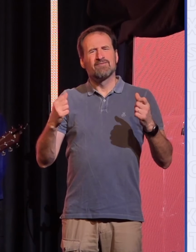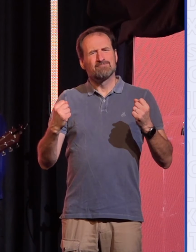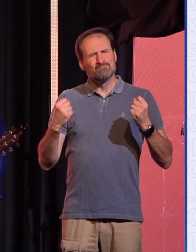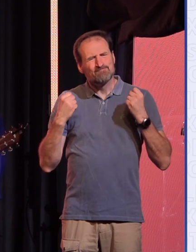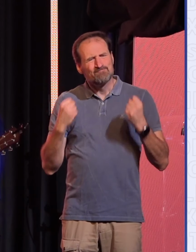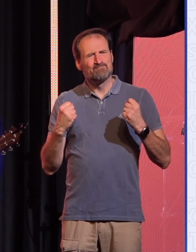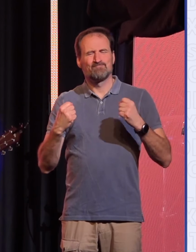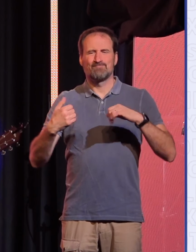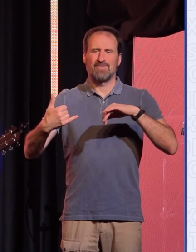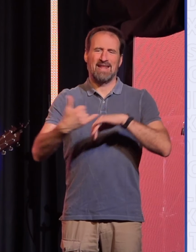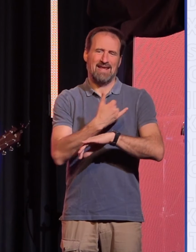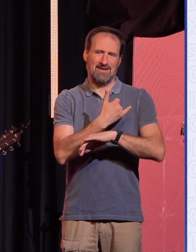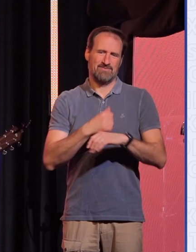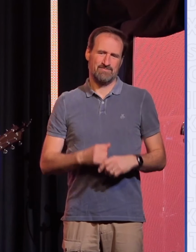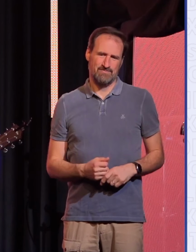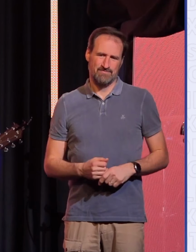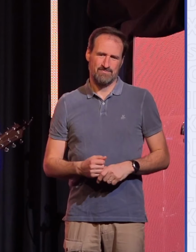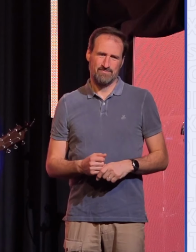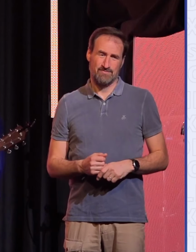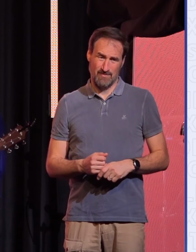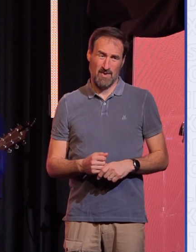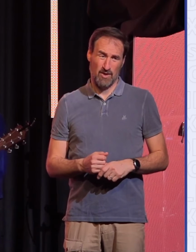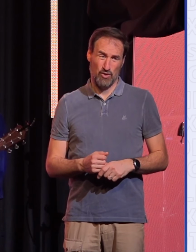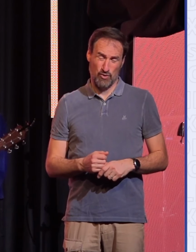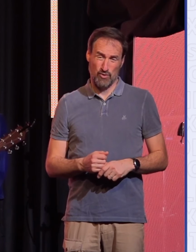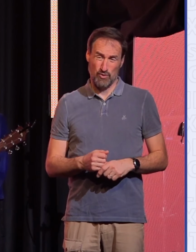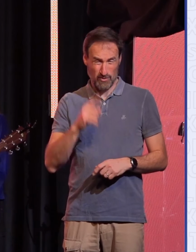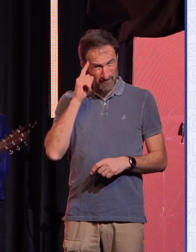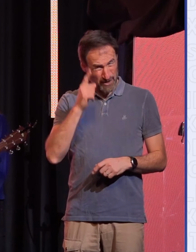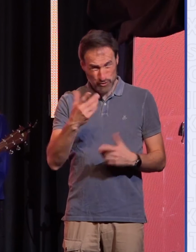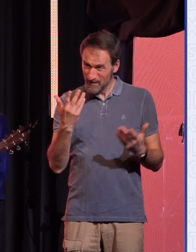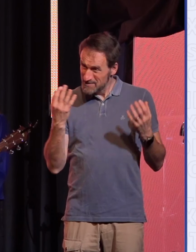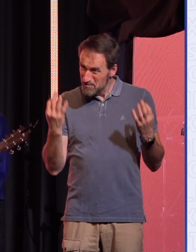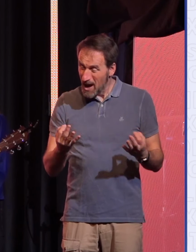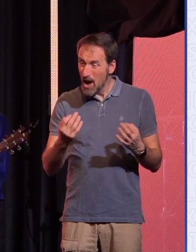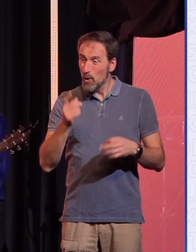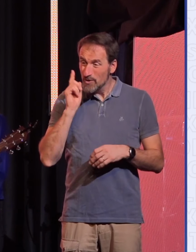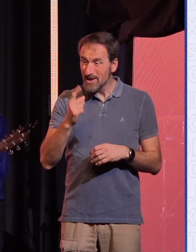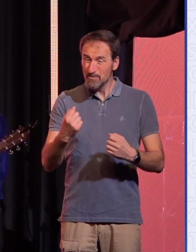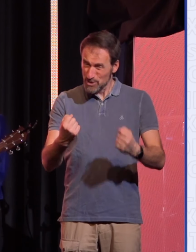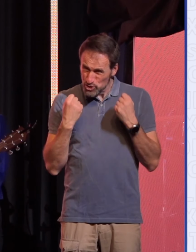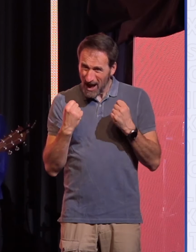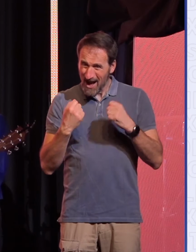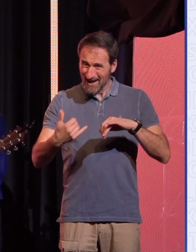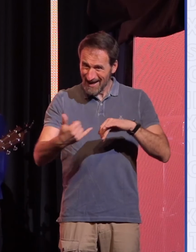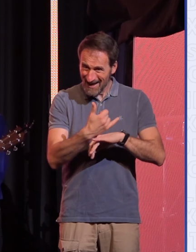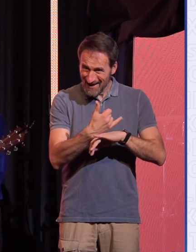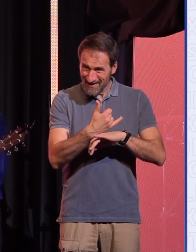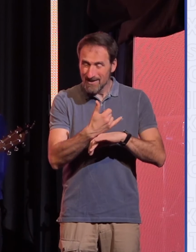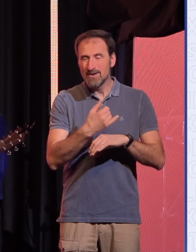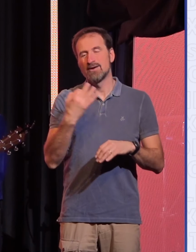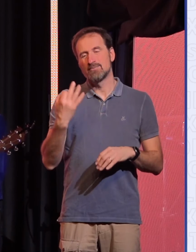werden. Und wisst ihr, was man für starke Ehen braucht? Starke Singles.